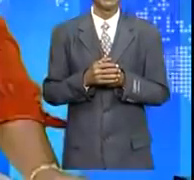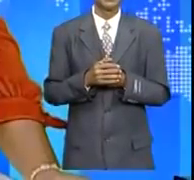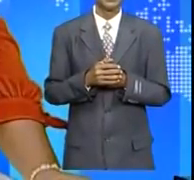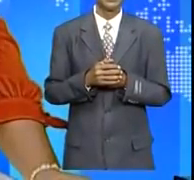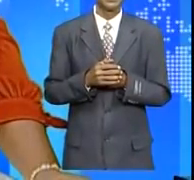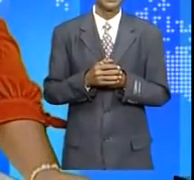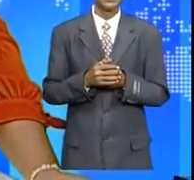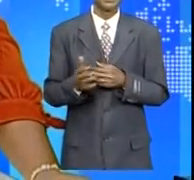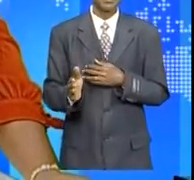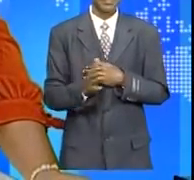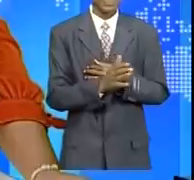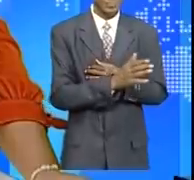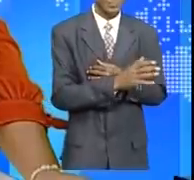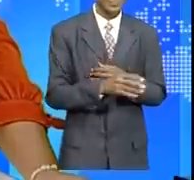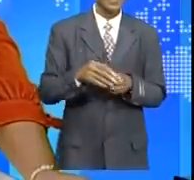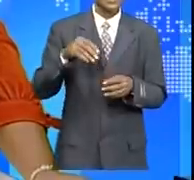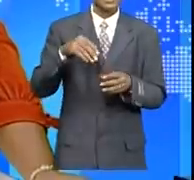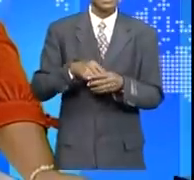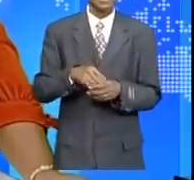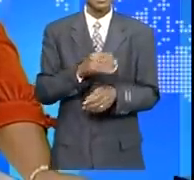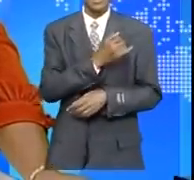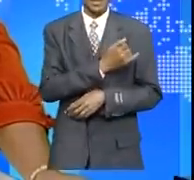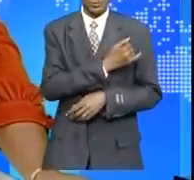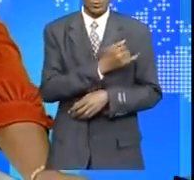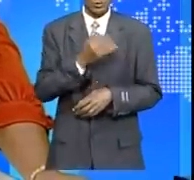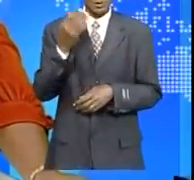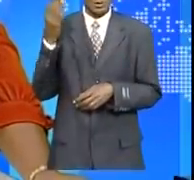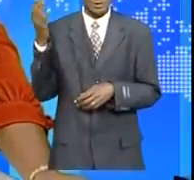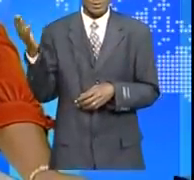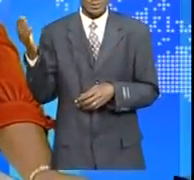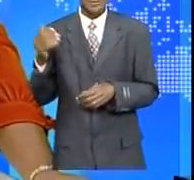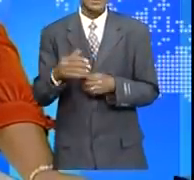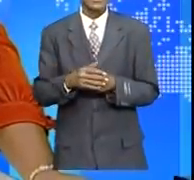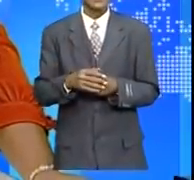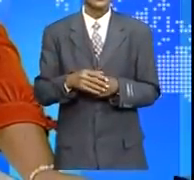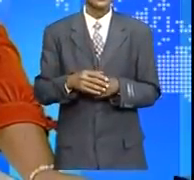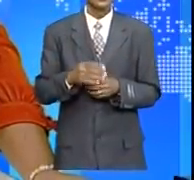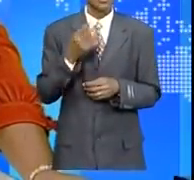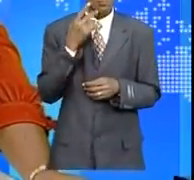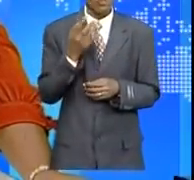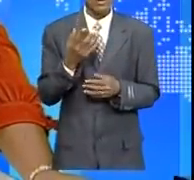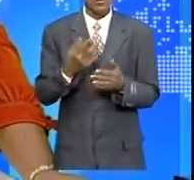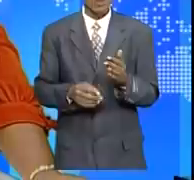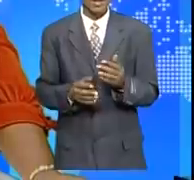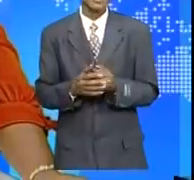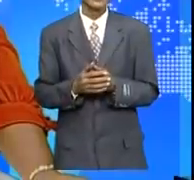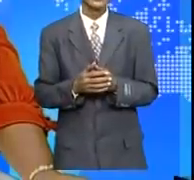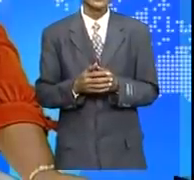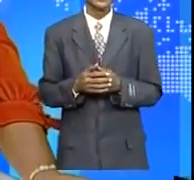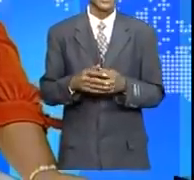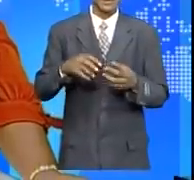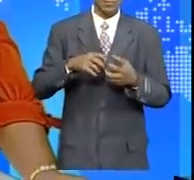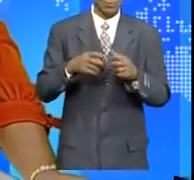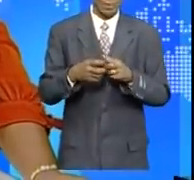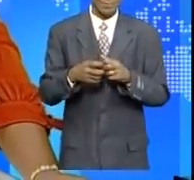Un nouveau docteur à la faculté de médecine de l'université de Kinshasa, il s'agit du chef de travaux Adelin Tsintoumankoubou